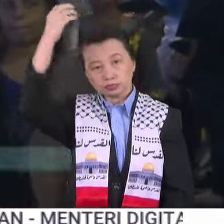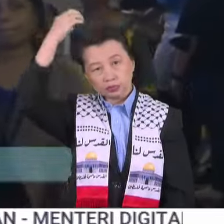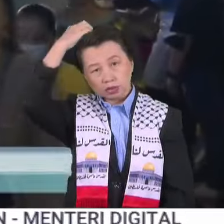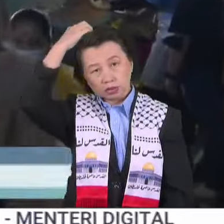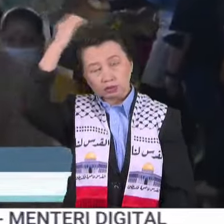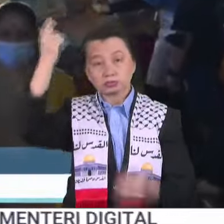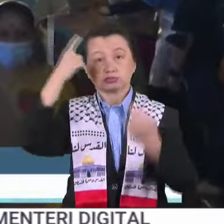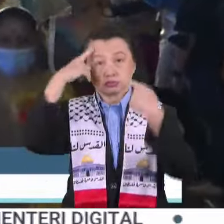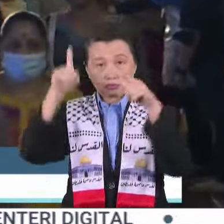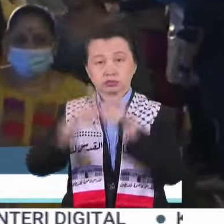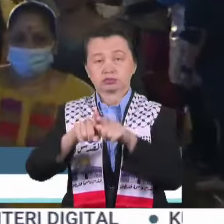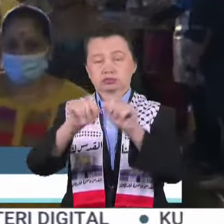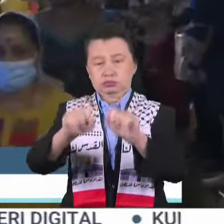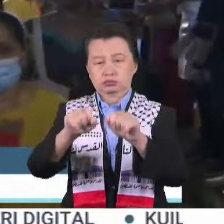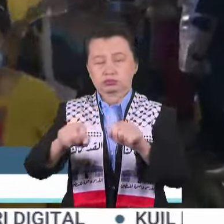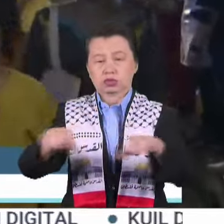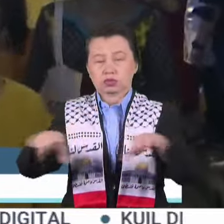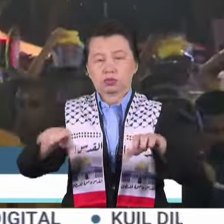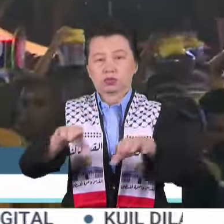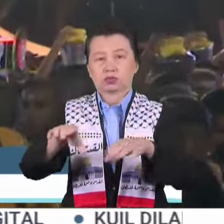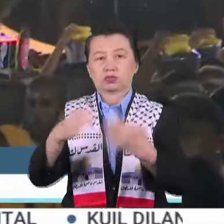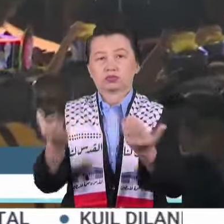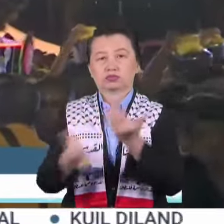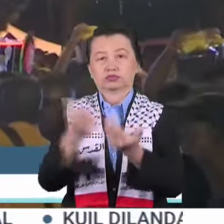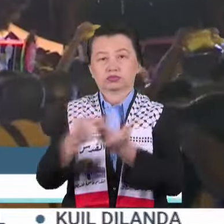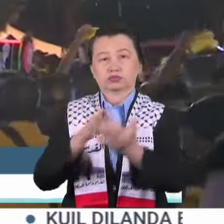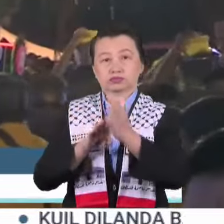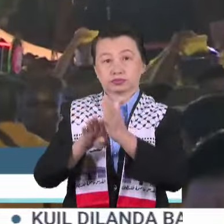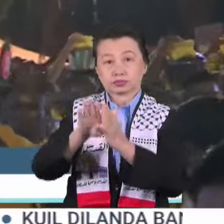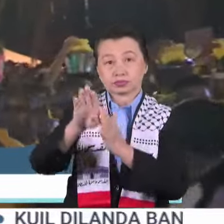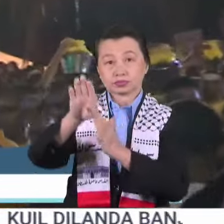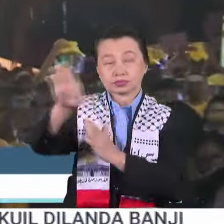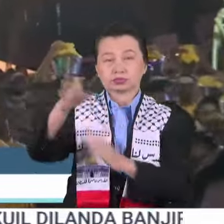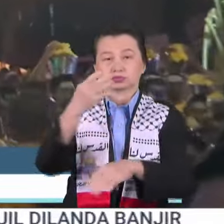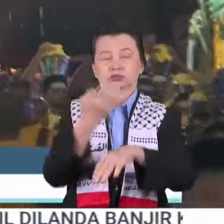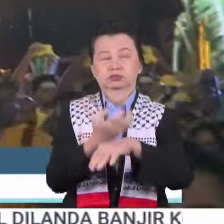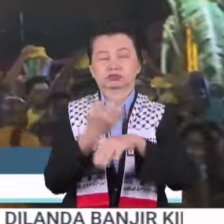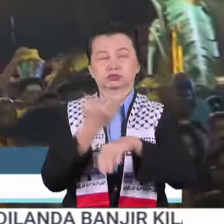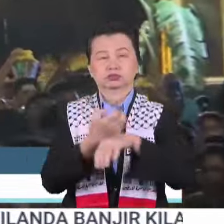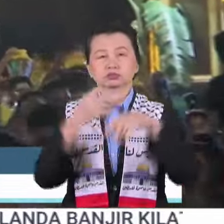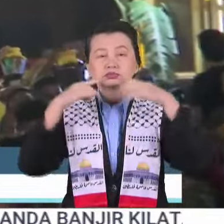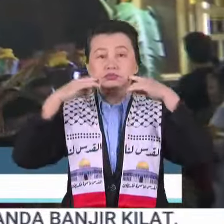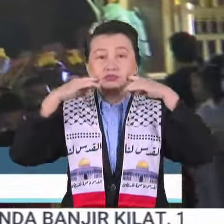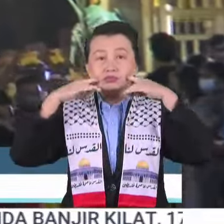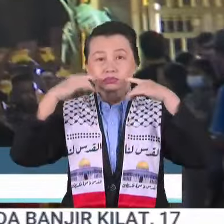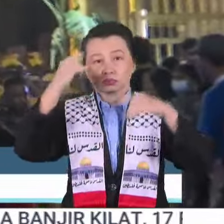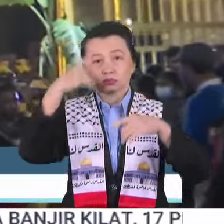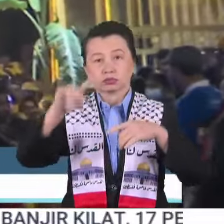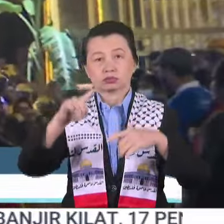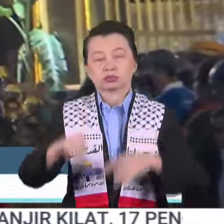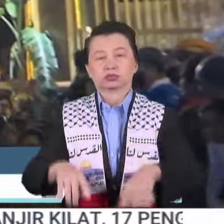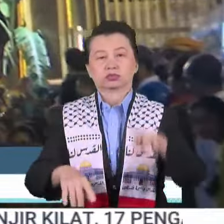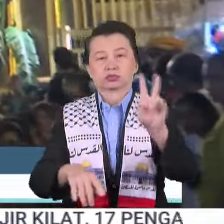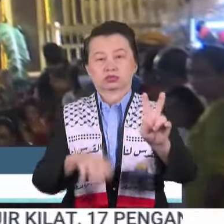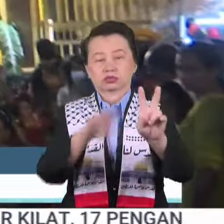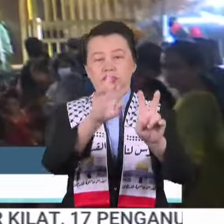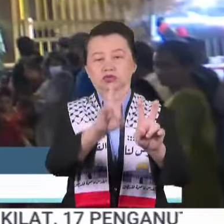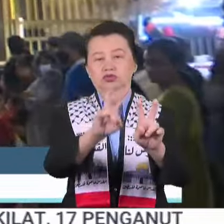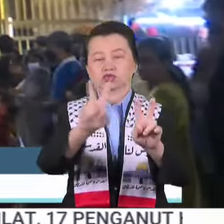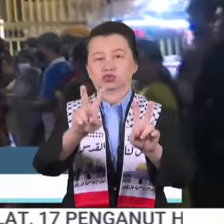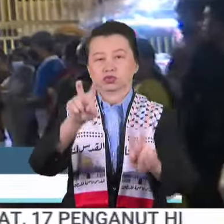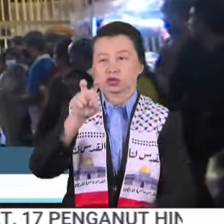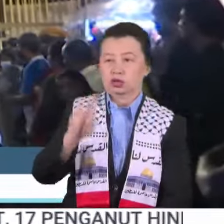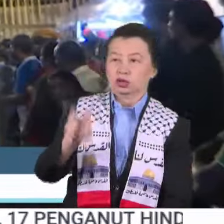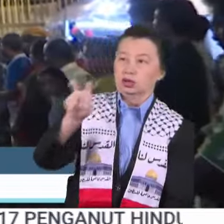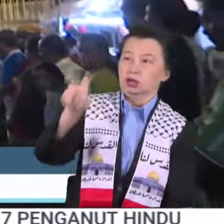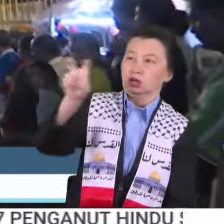Kerajaan Negeri Selangor bersetuju membina kemudahan eskalator di lokasi ikonik Batu Caves. Ia sebagai alternatif kepada 272 anak